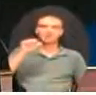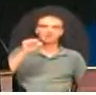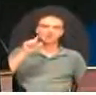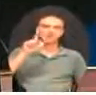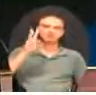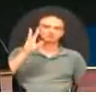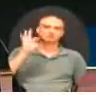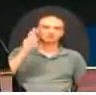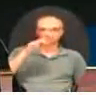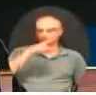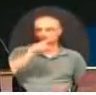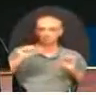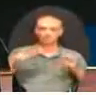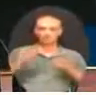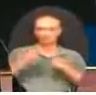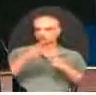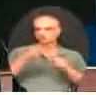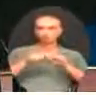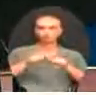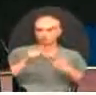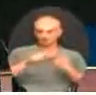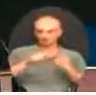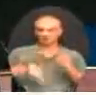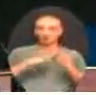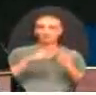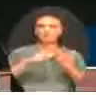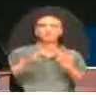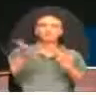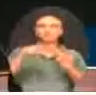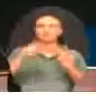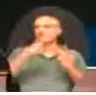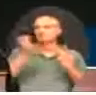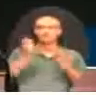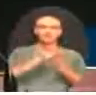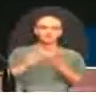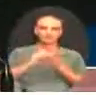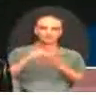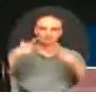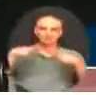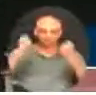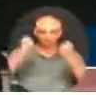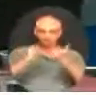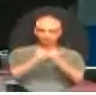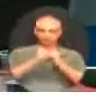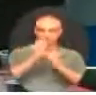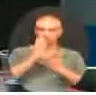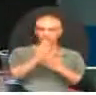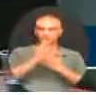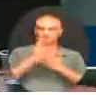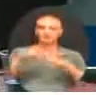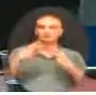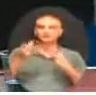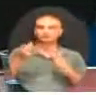אלשטיין, שהוא בעל השליטה בשופרסל. ועוד 200 למשרד התרבות והספורט שכבר חזר